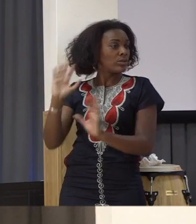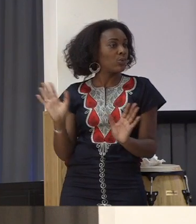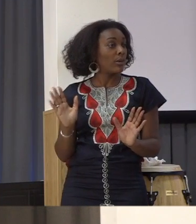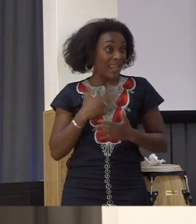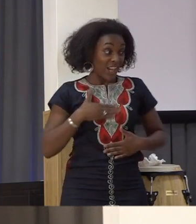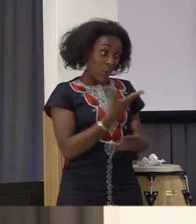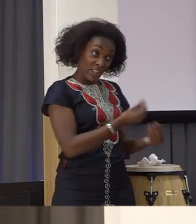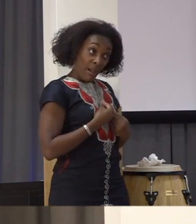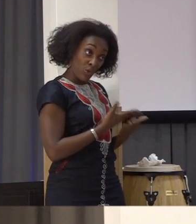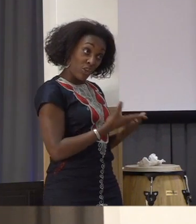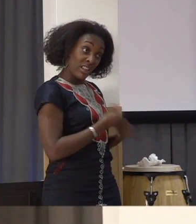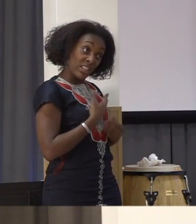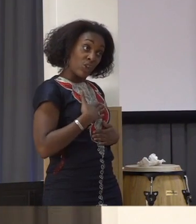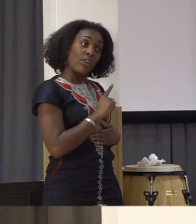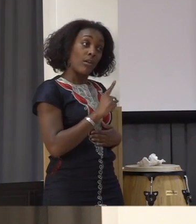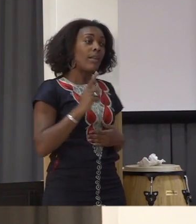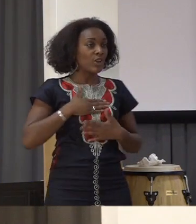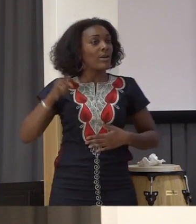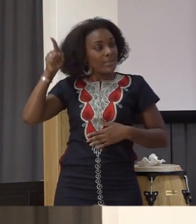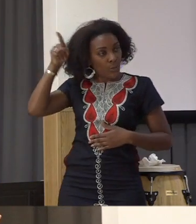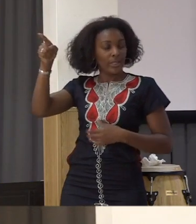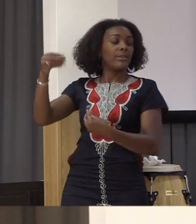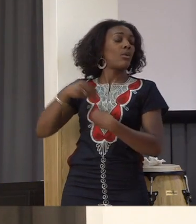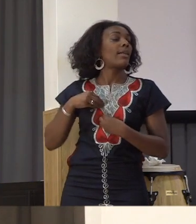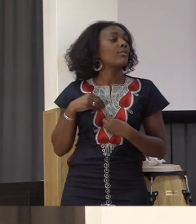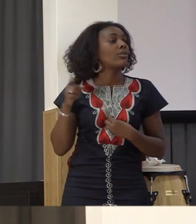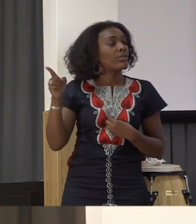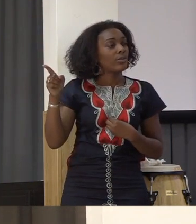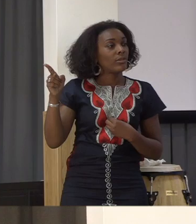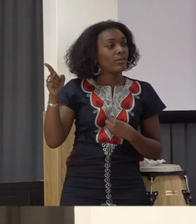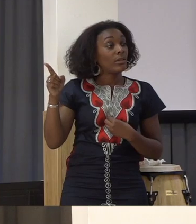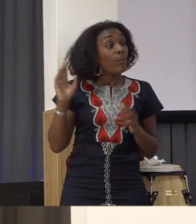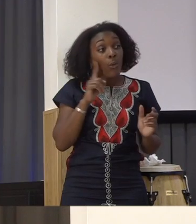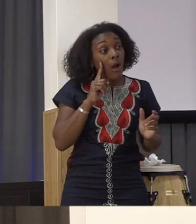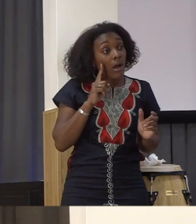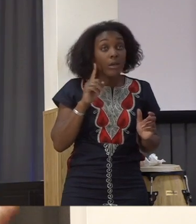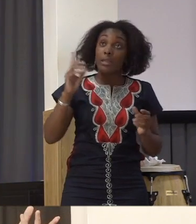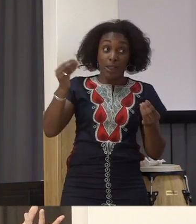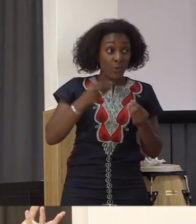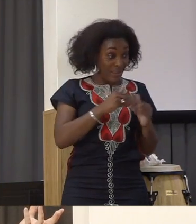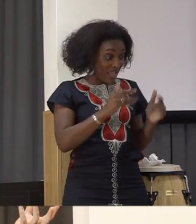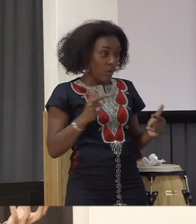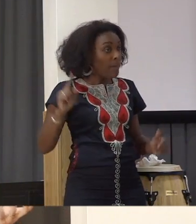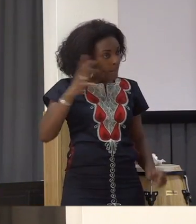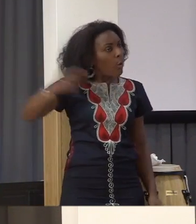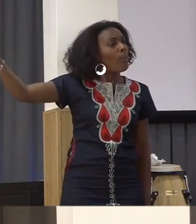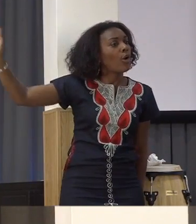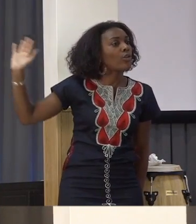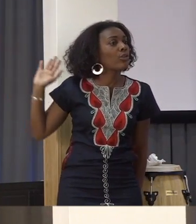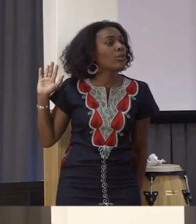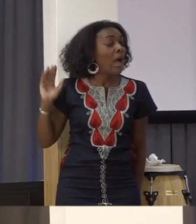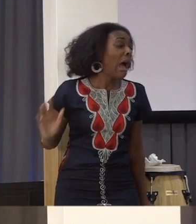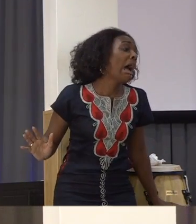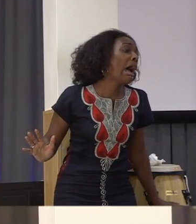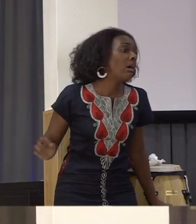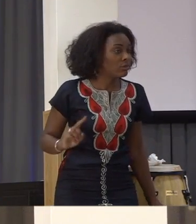ta joie, ce n'est pas ça. Ta joie, c'est le Seigneur. Le Seigneur donne, mais aussi il reprend. Si tu places ta foi